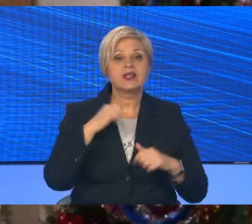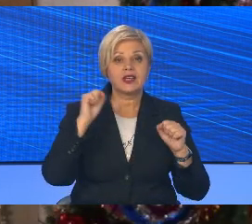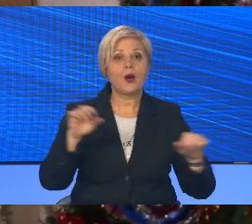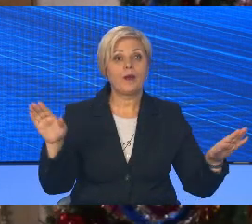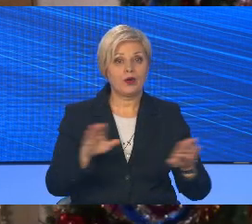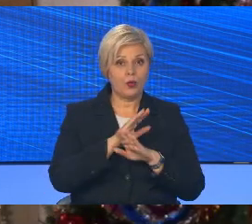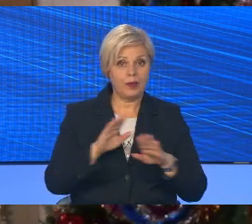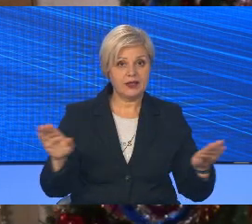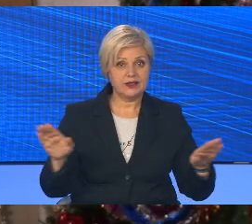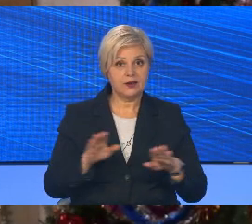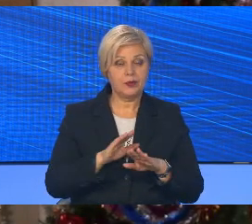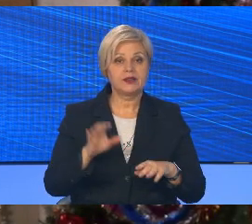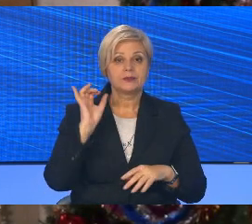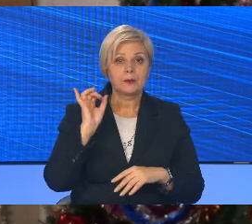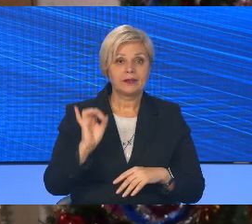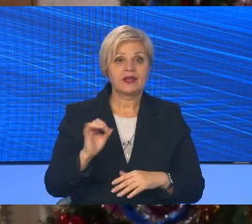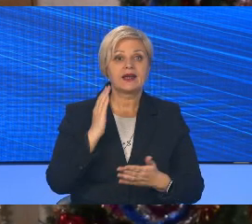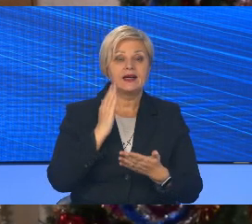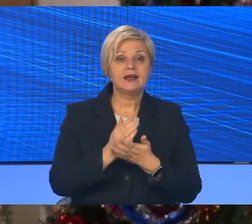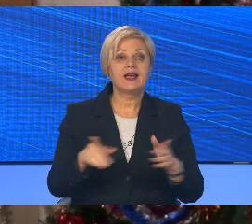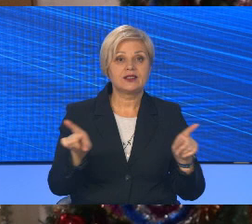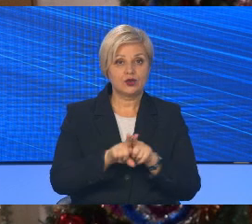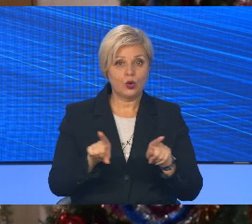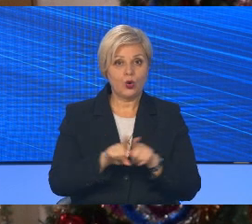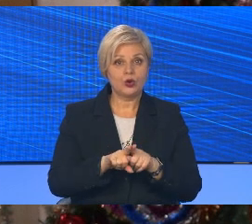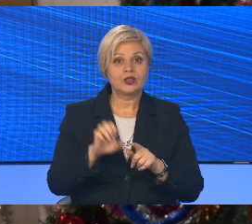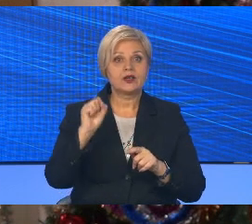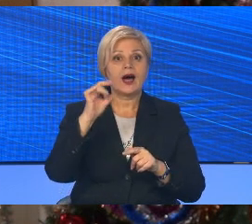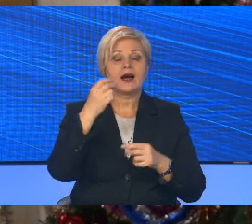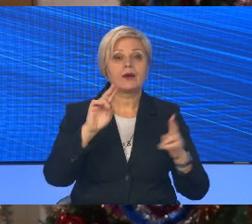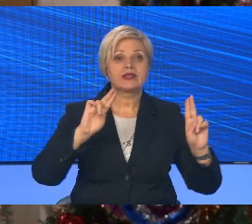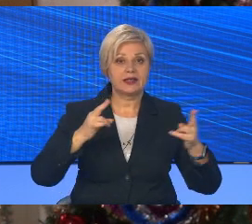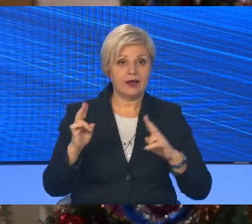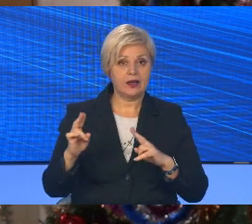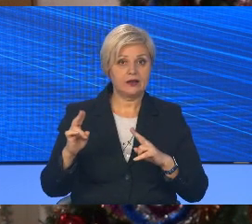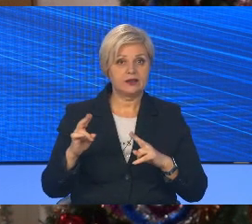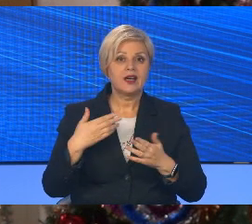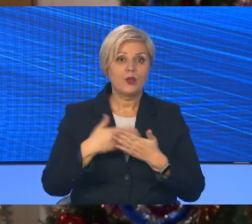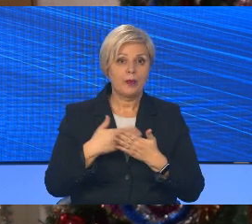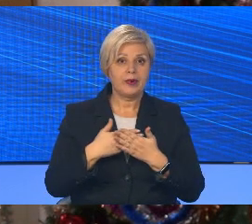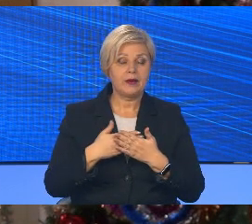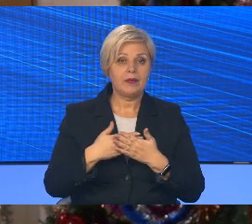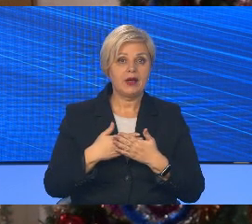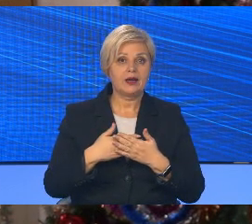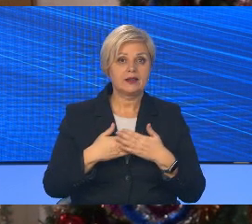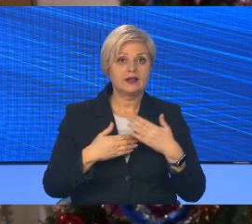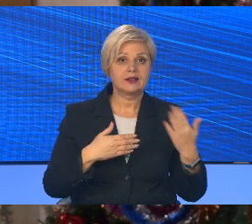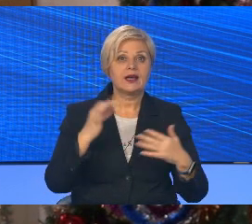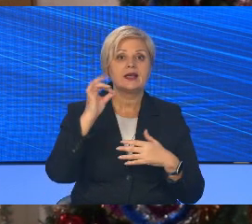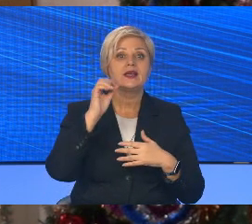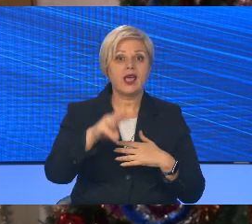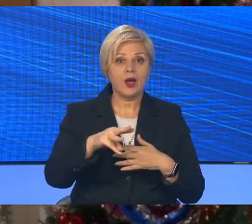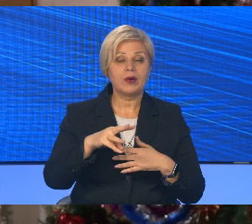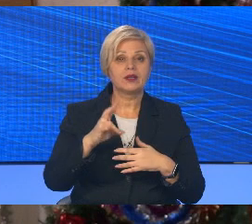спеть песни. И есть тоже арабские танцы. примерно сторона из Йемена, они